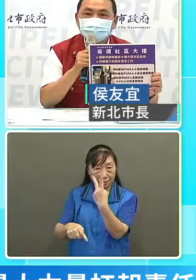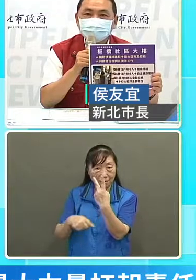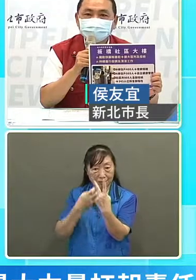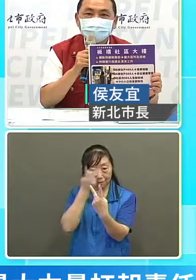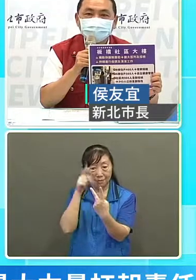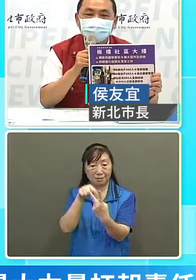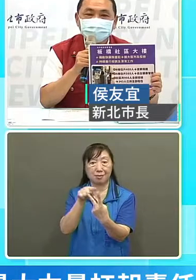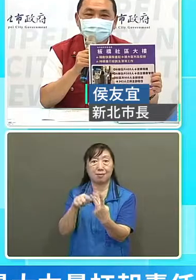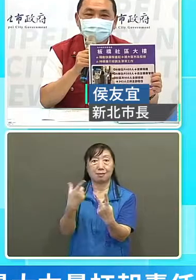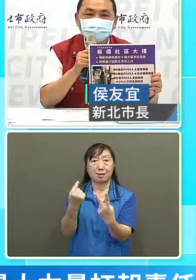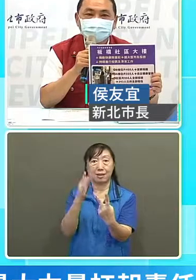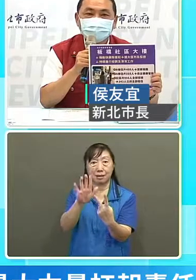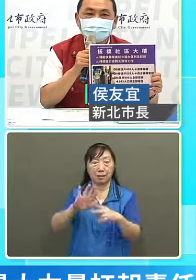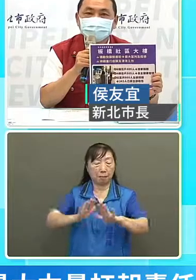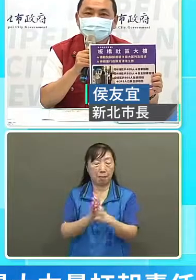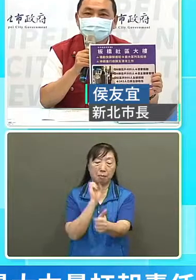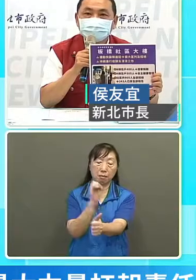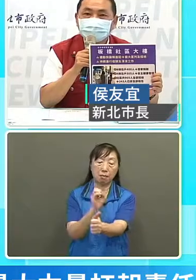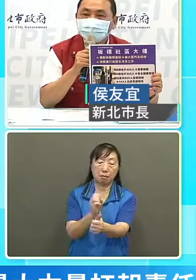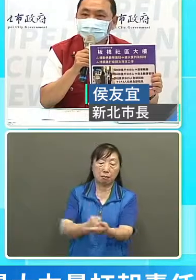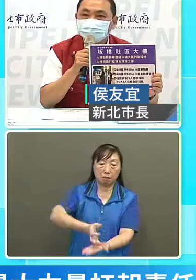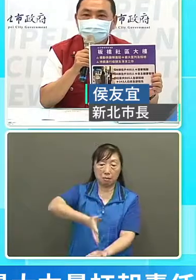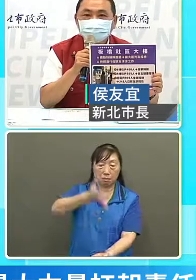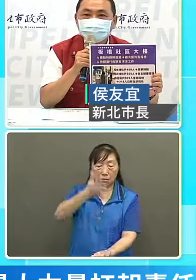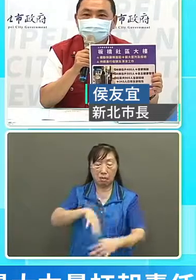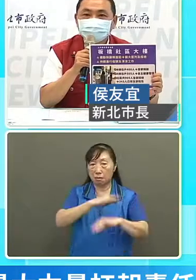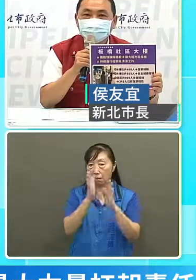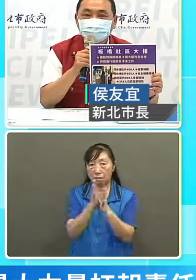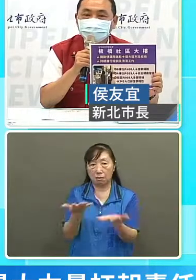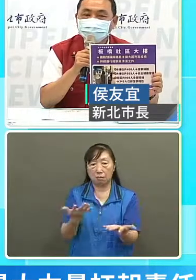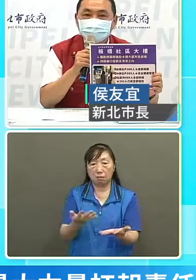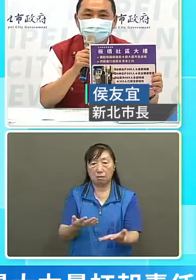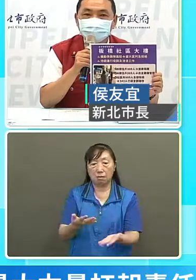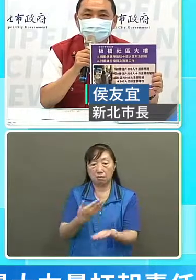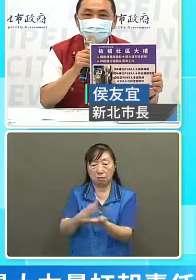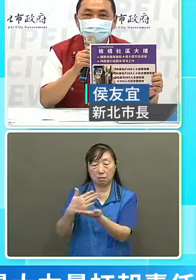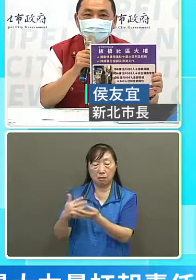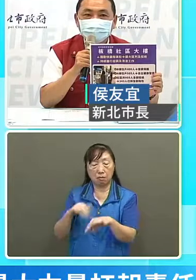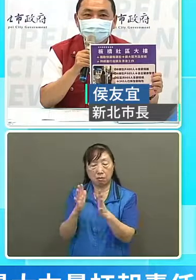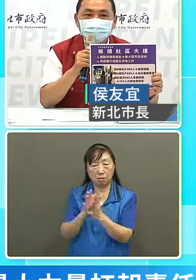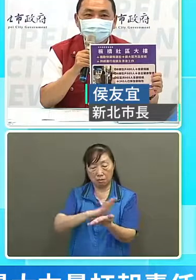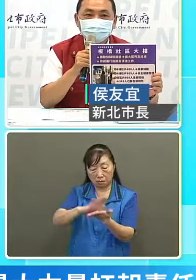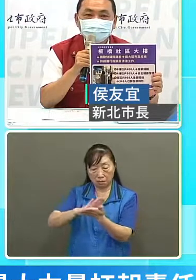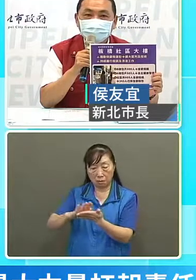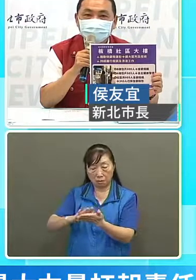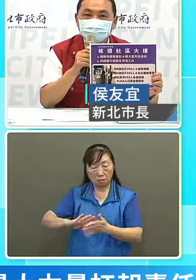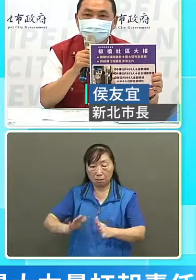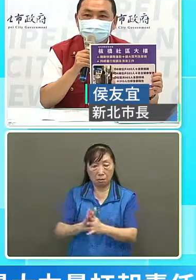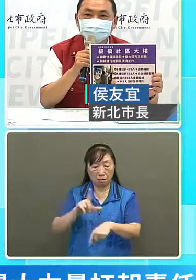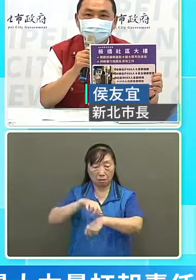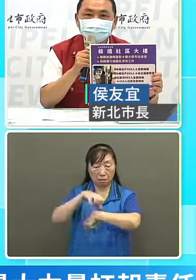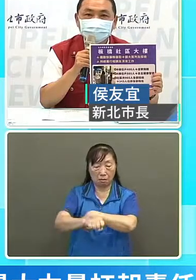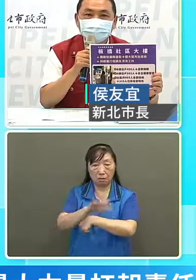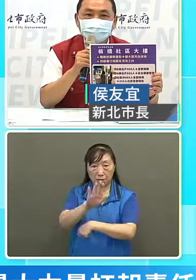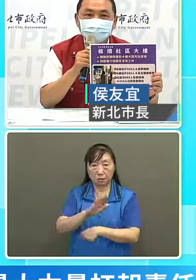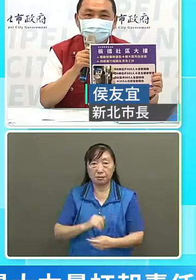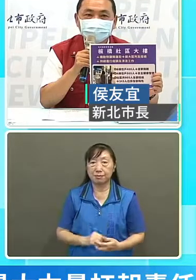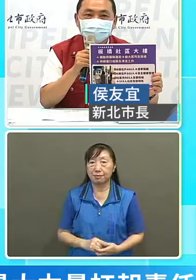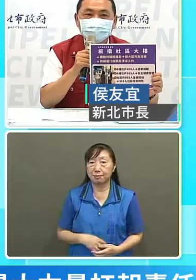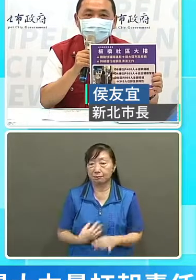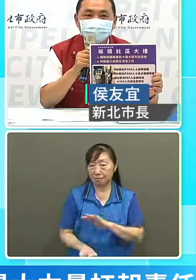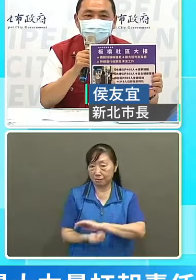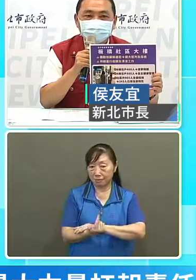们迅速的启动清空，我们一刻都没有停留，我们用最快的速度来